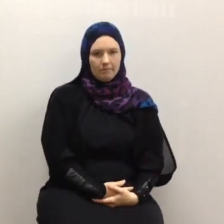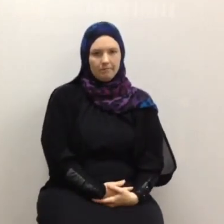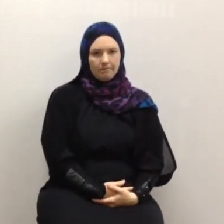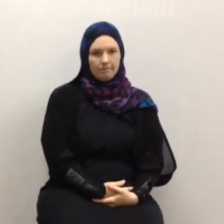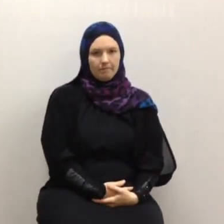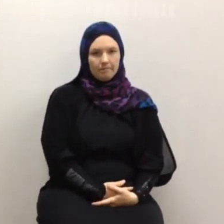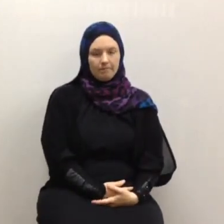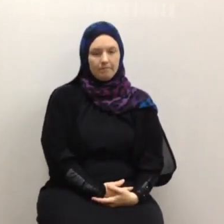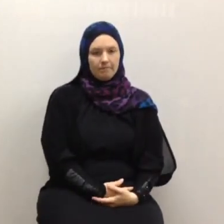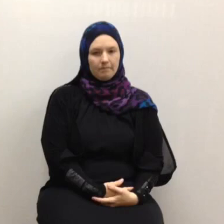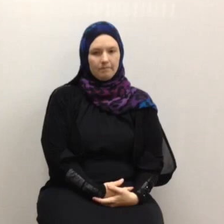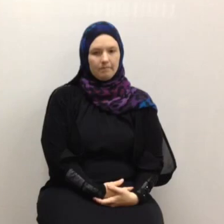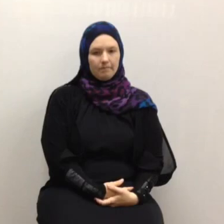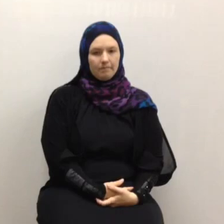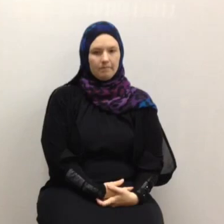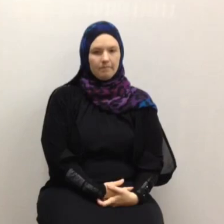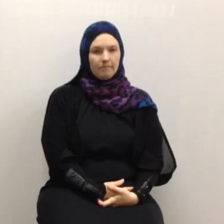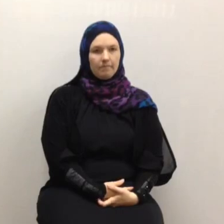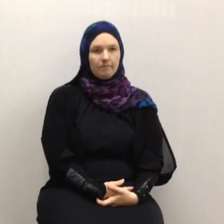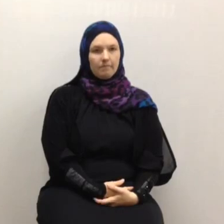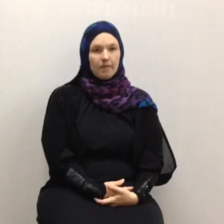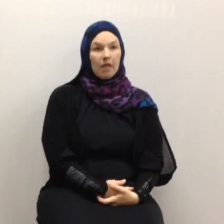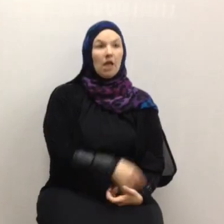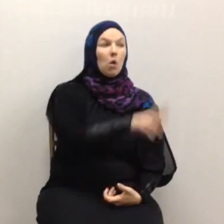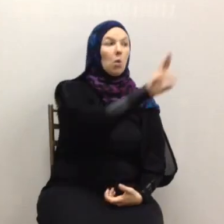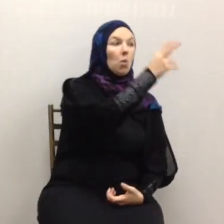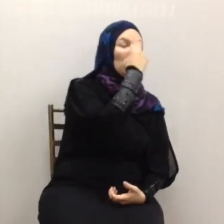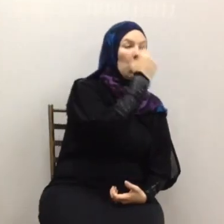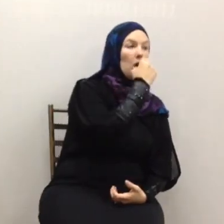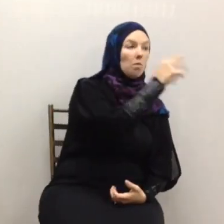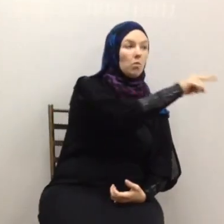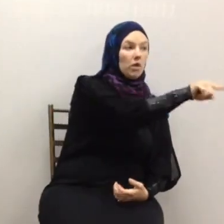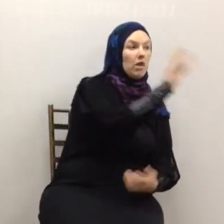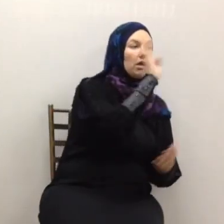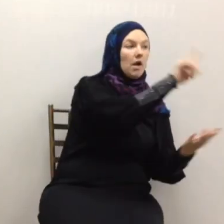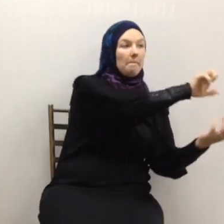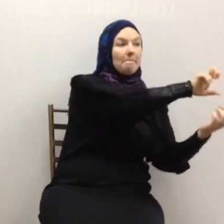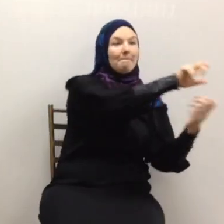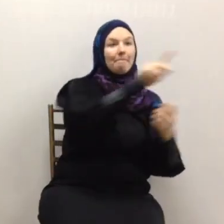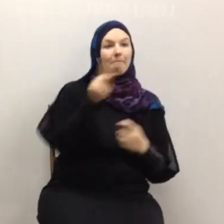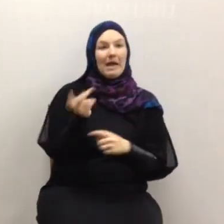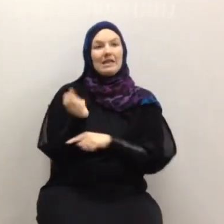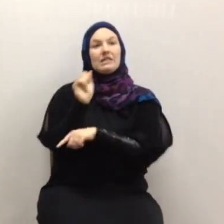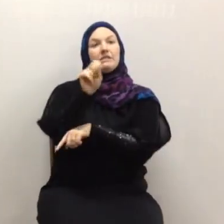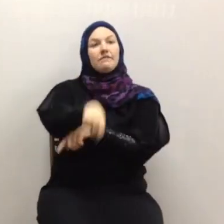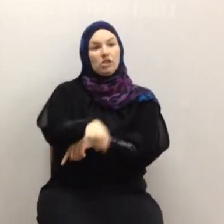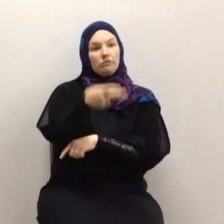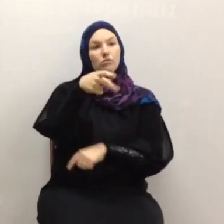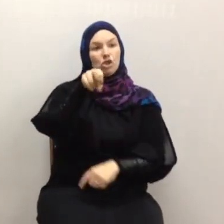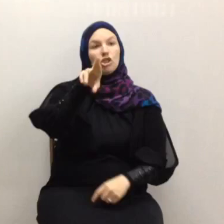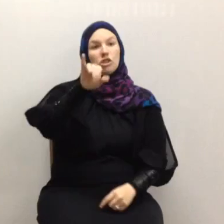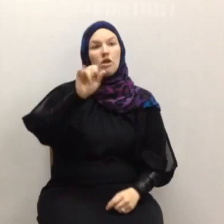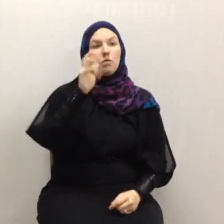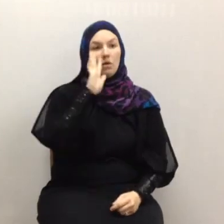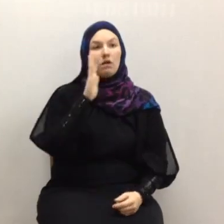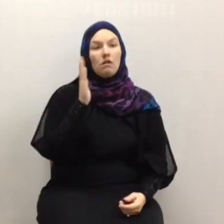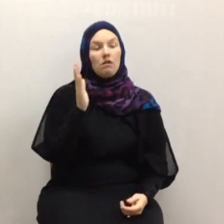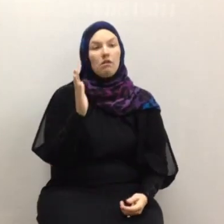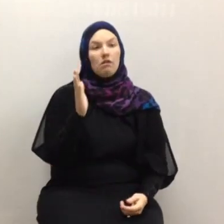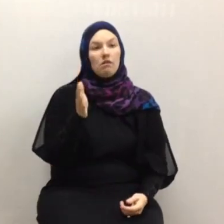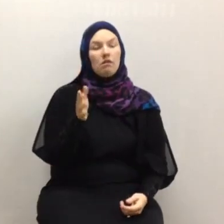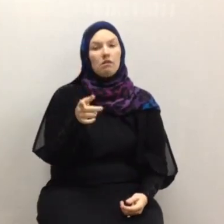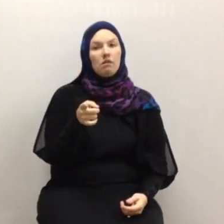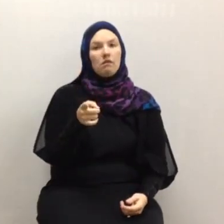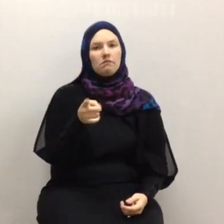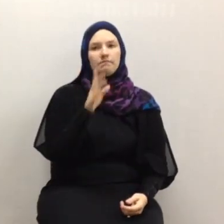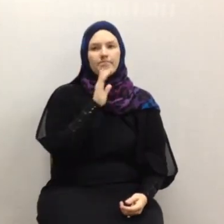the Persians. يَوْمَئِذٍ يَفْرَحُ الْمُؤْمِنُونَ بِنَصْرِ اللَّهِ يَنْصُرُ مَنْ يَشَاءُ.